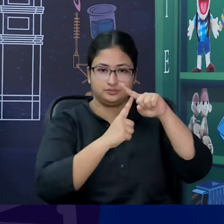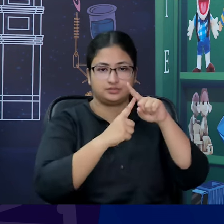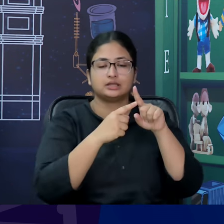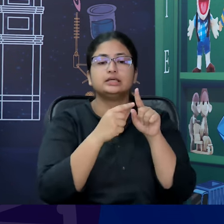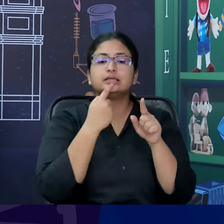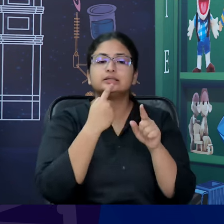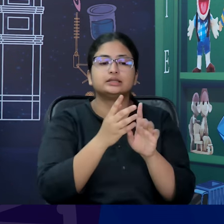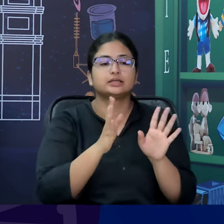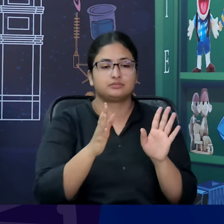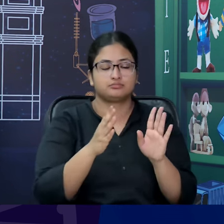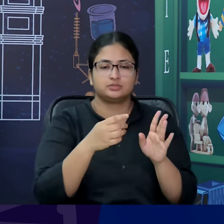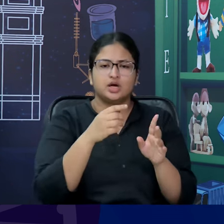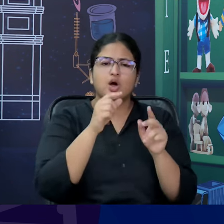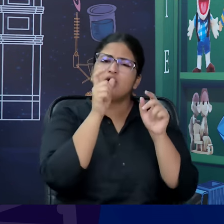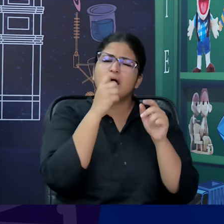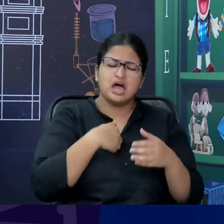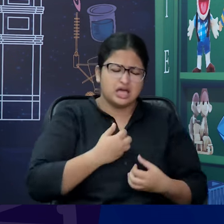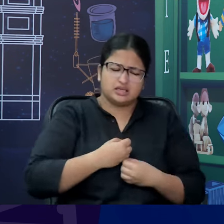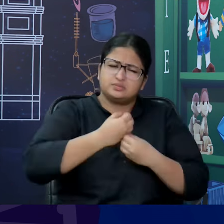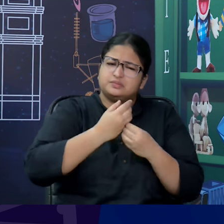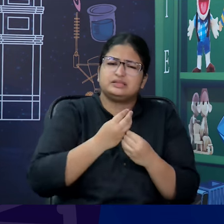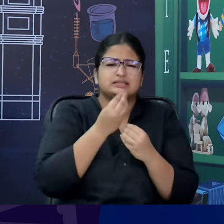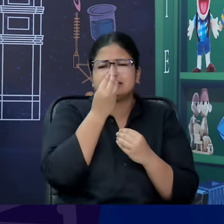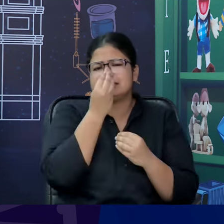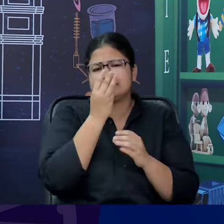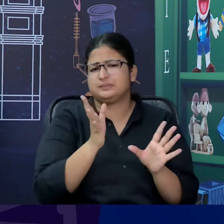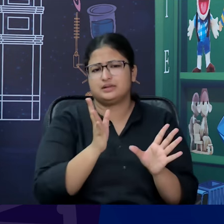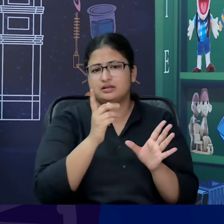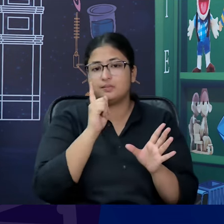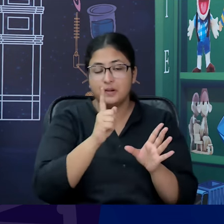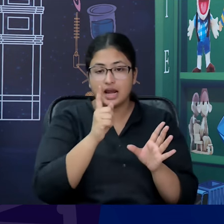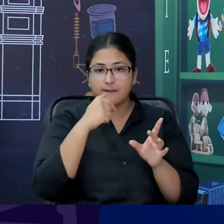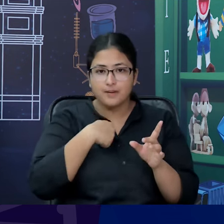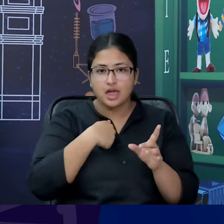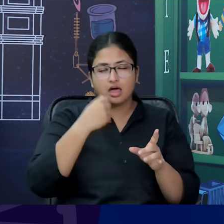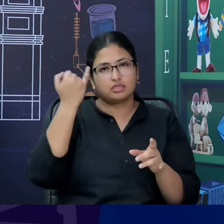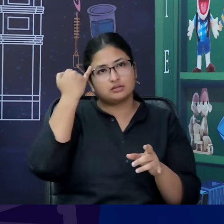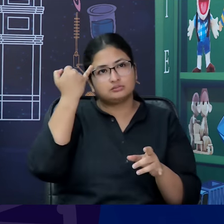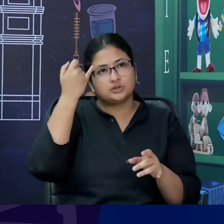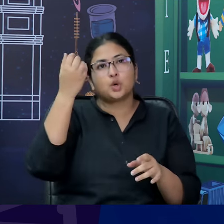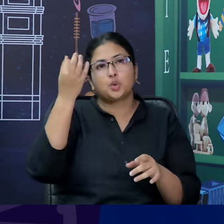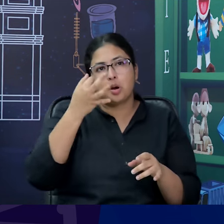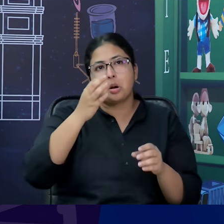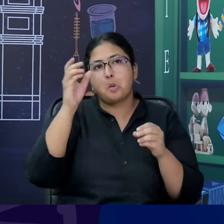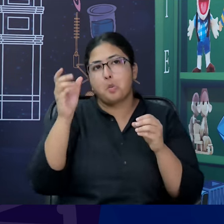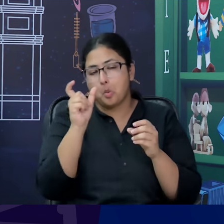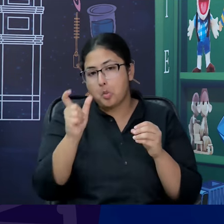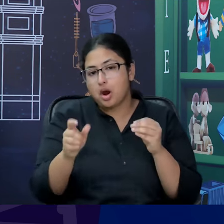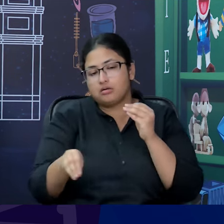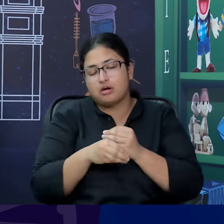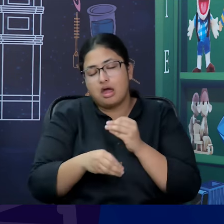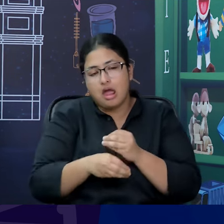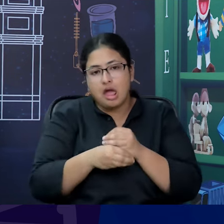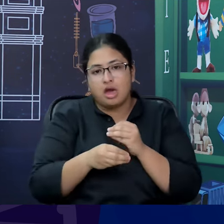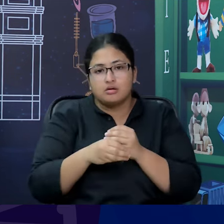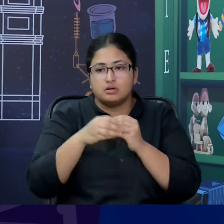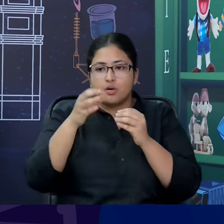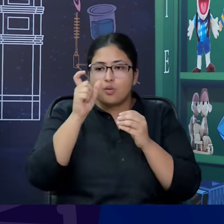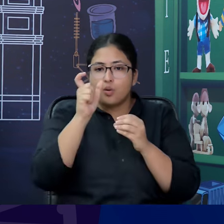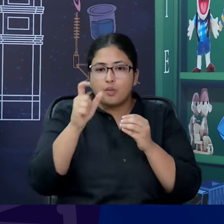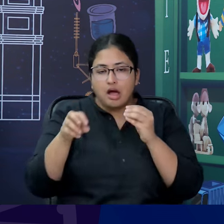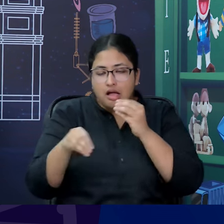एक बार भाषा के चक्कर में जरा टेढ़ी फस गई टेढ़ फंसने का मतलब जब नियमों के अंदर कोई बात आ जाती